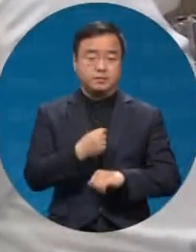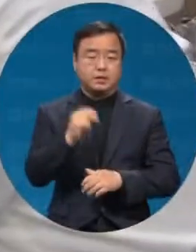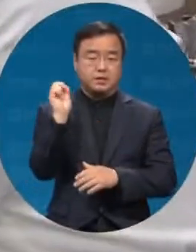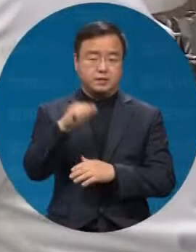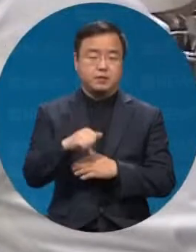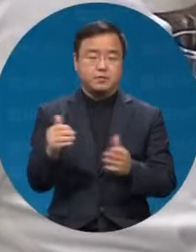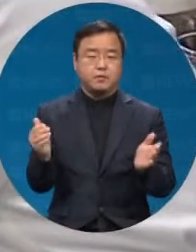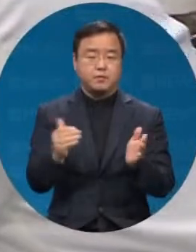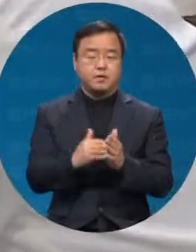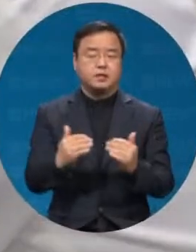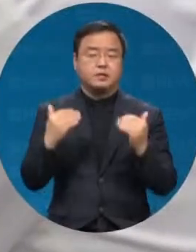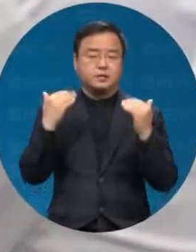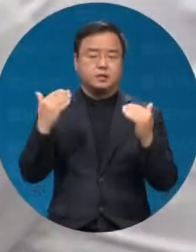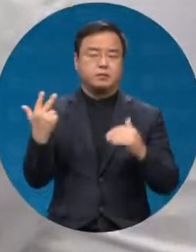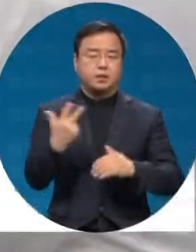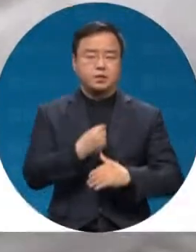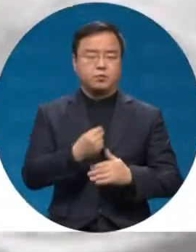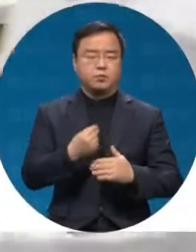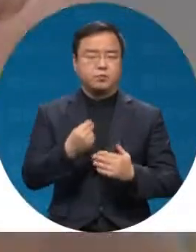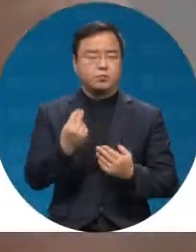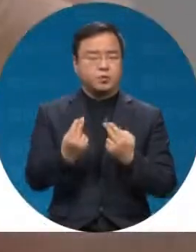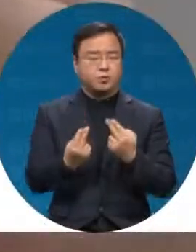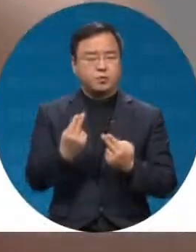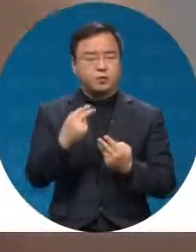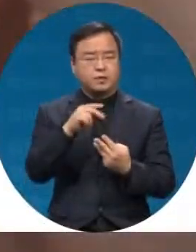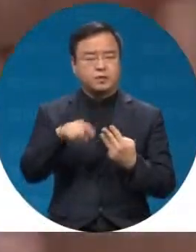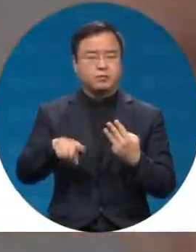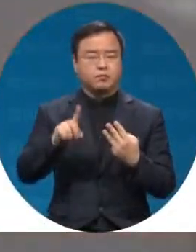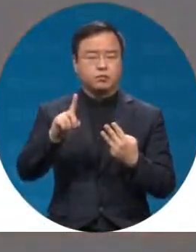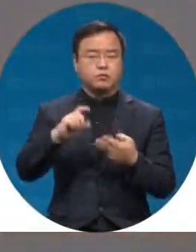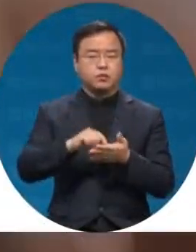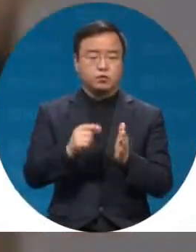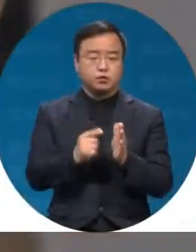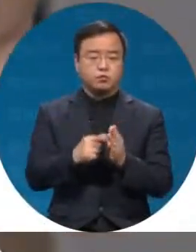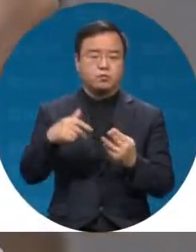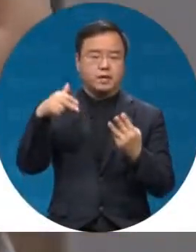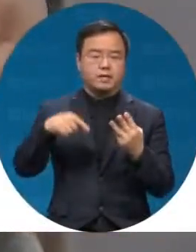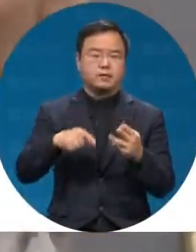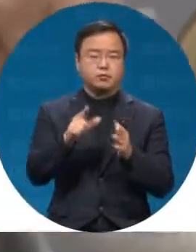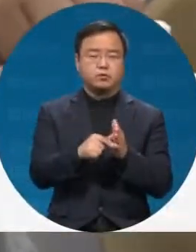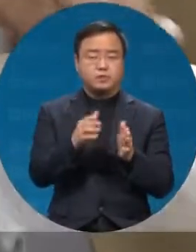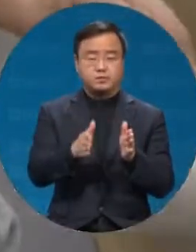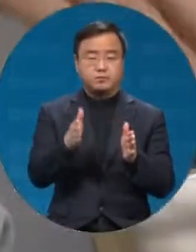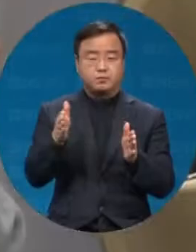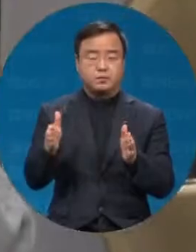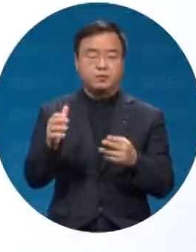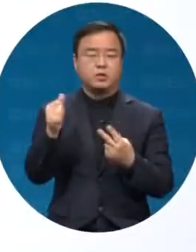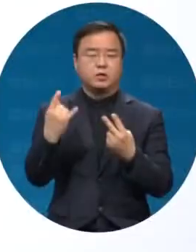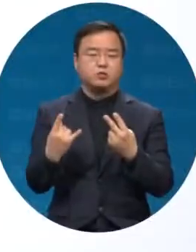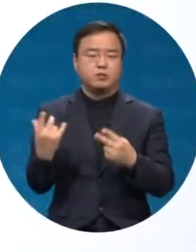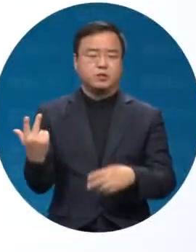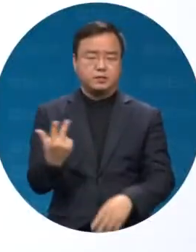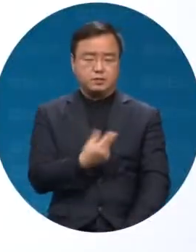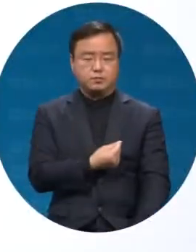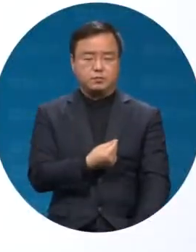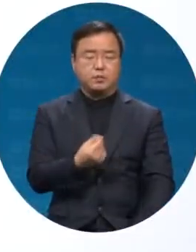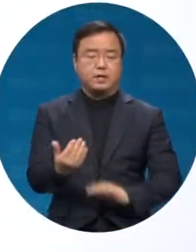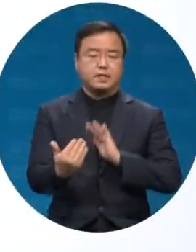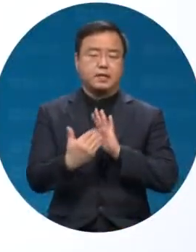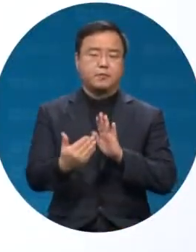성인 접종 용량의 3분의 1 수준을 3주 간격으로 2회 접종하는 방식입니다. 임상시험 결과